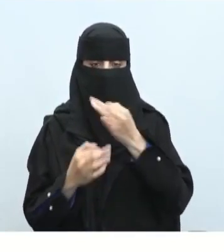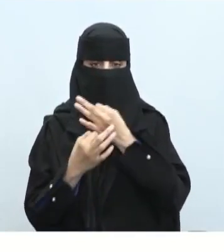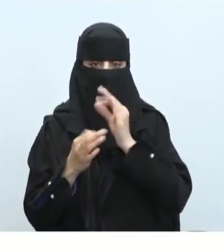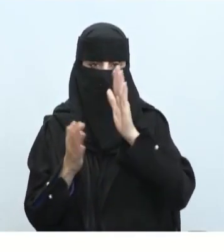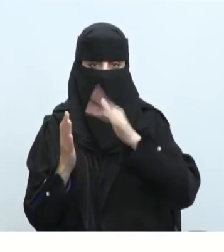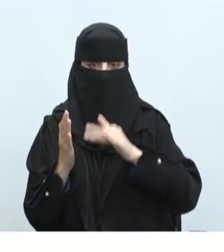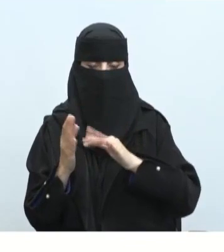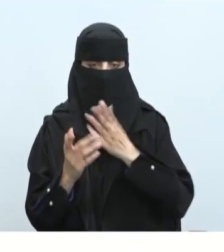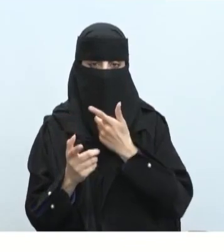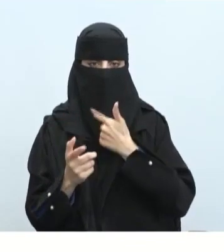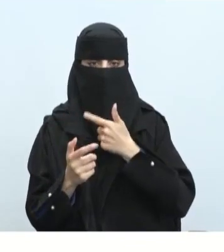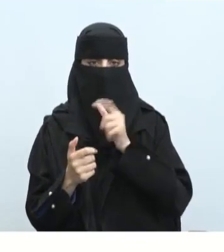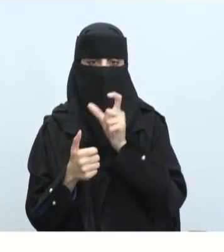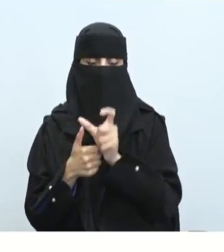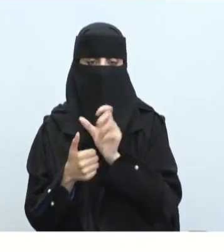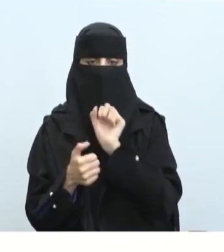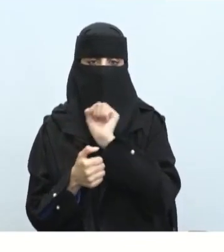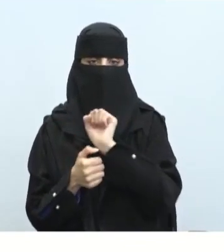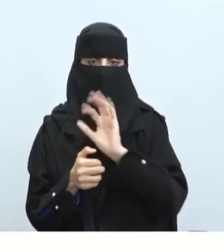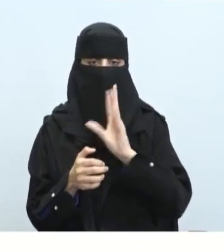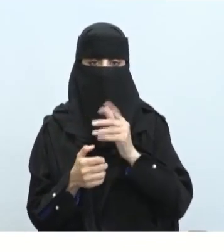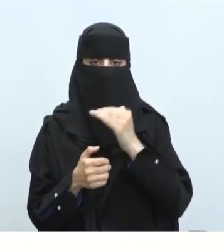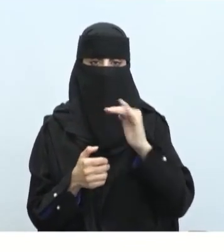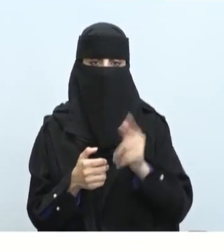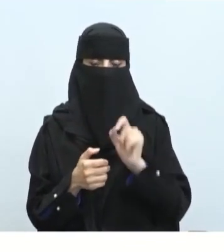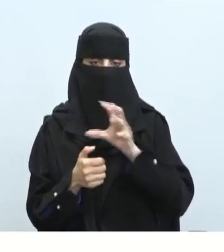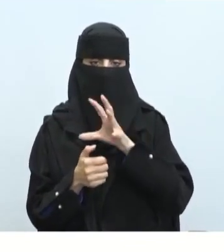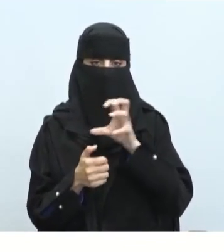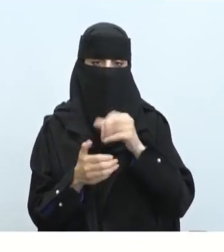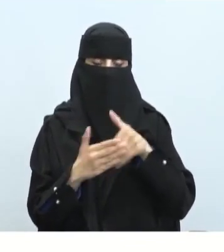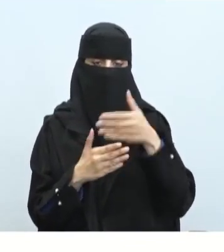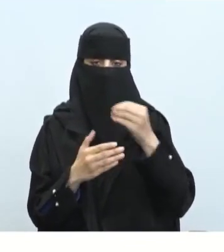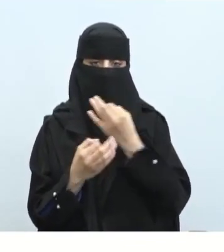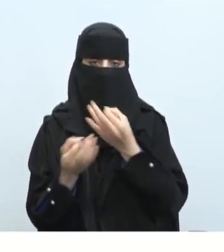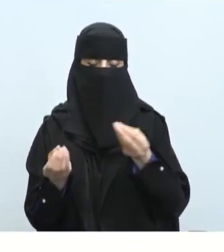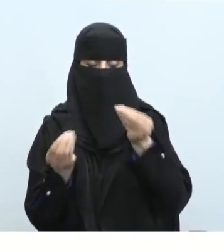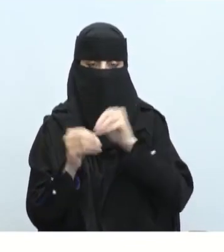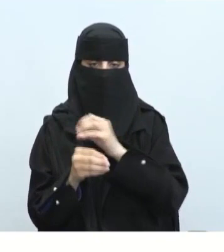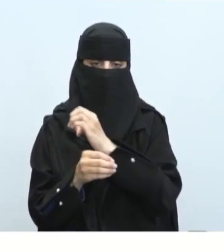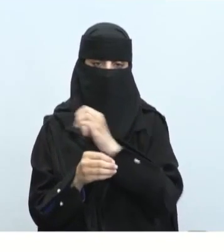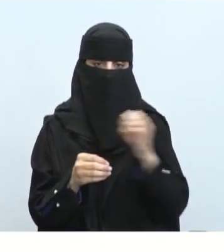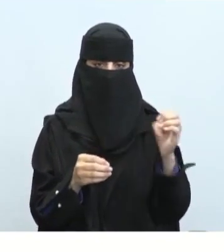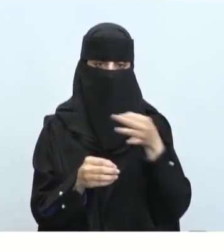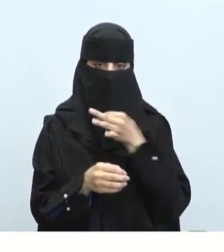ياتي اسما لحرف ناسخ واكمل بجمله مفيده